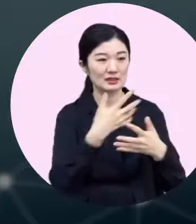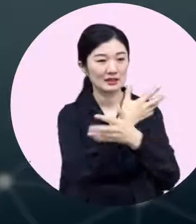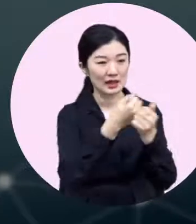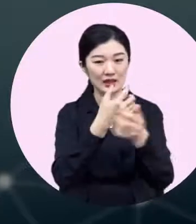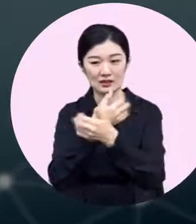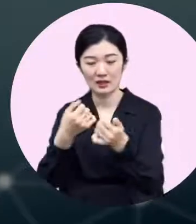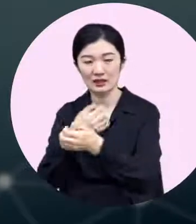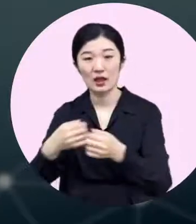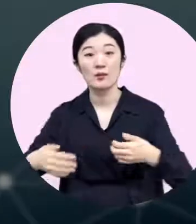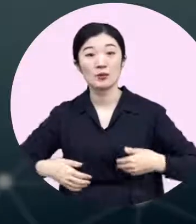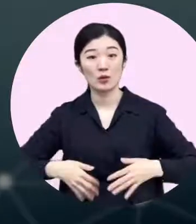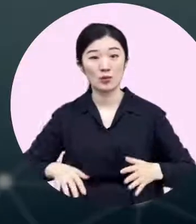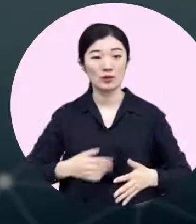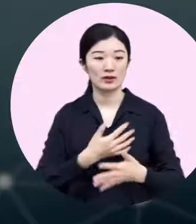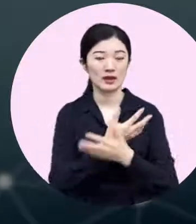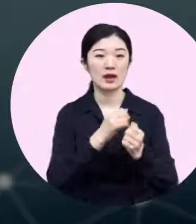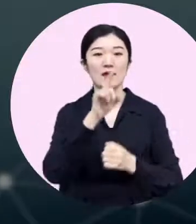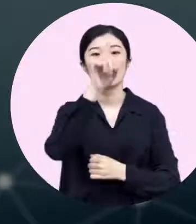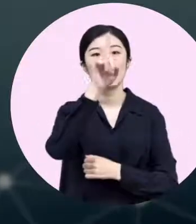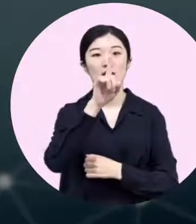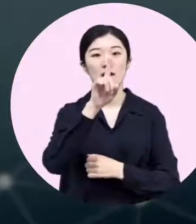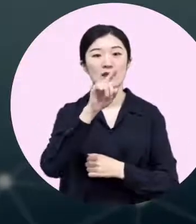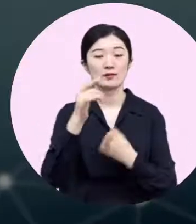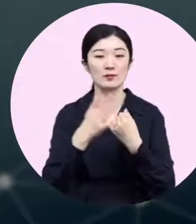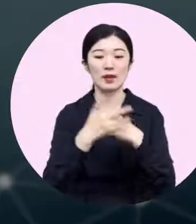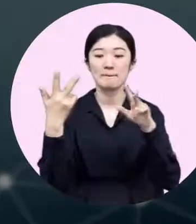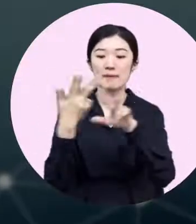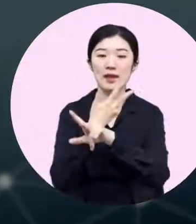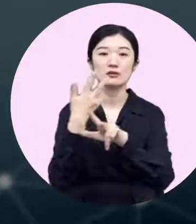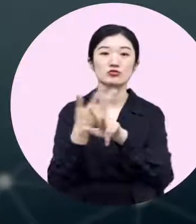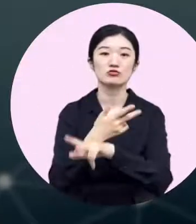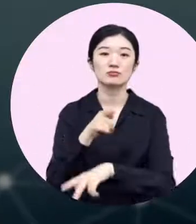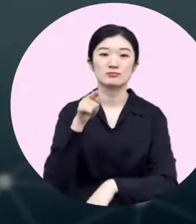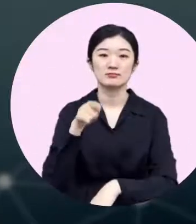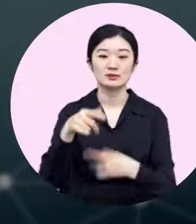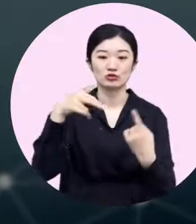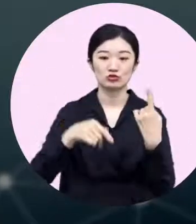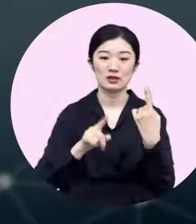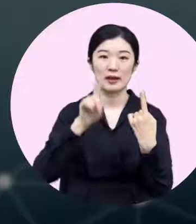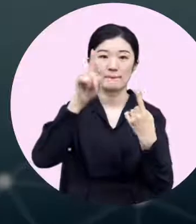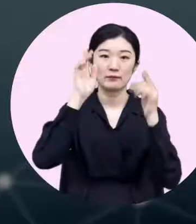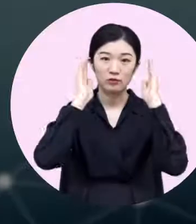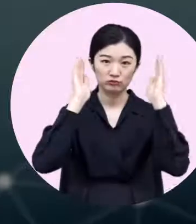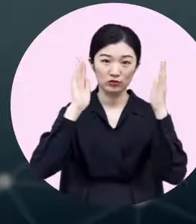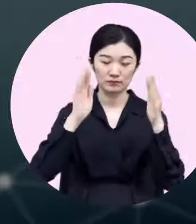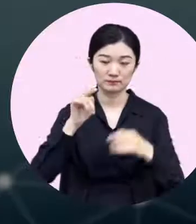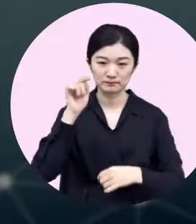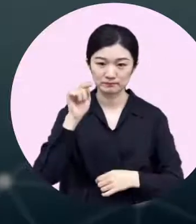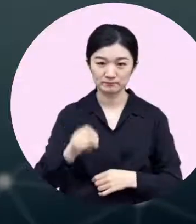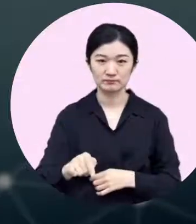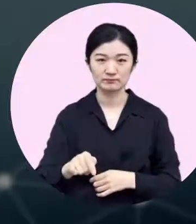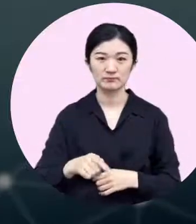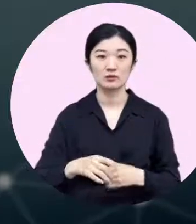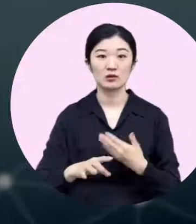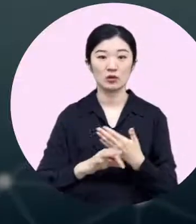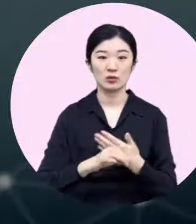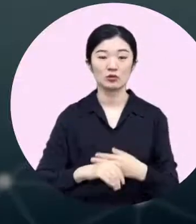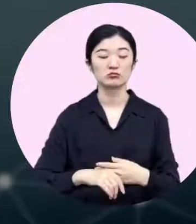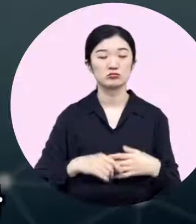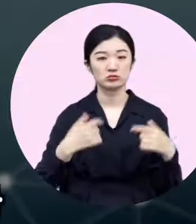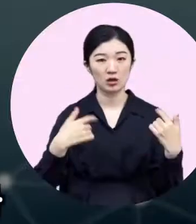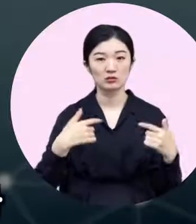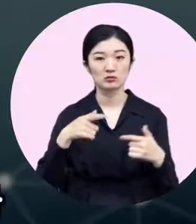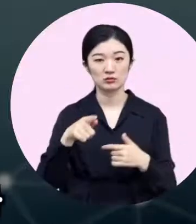없이 그냥 매주로 설정을 해주는 거예요. 매주로. 그러면은 이 예약된 회의를 한 번이 아니라 여러 번 그냥